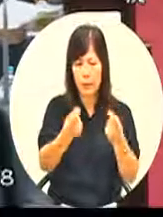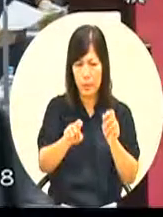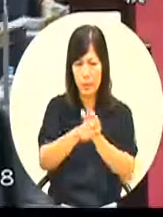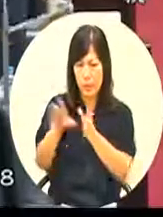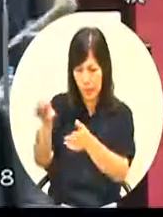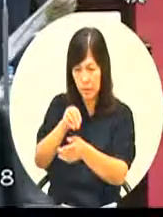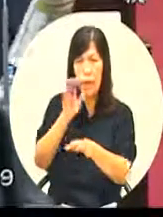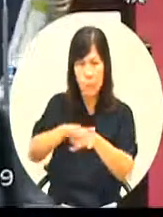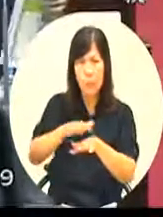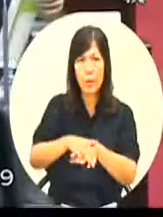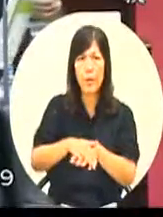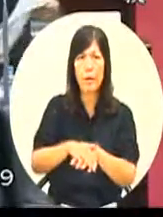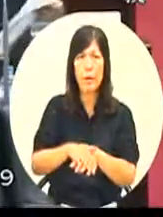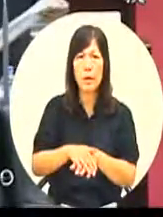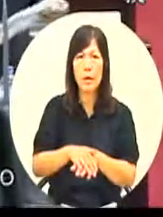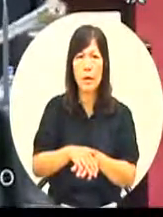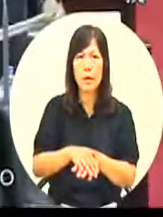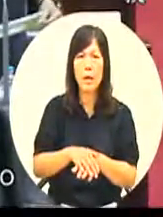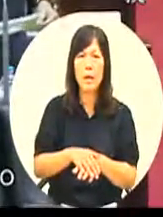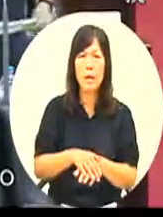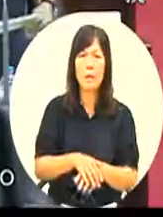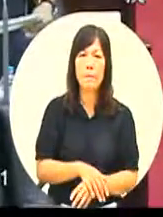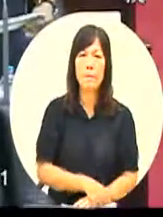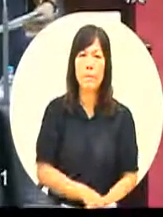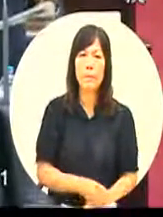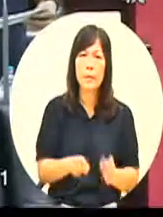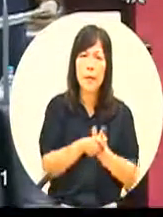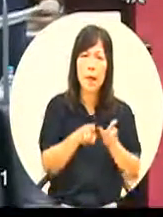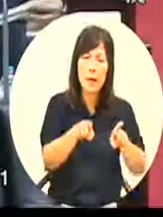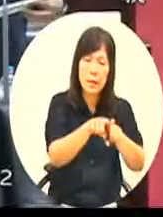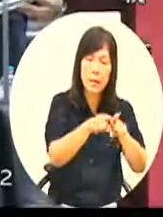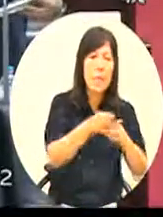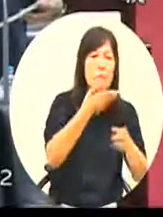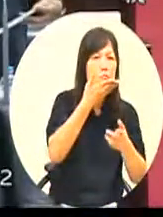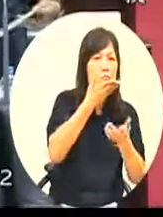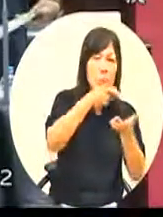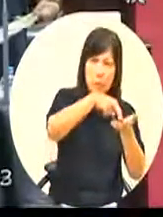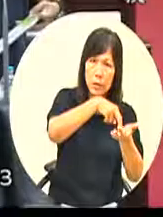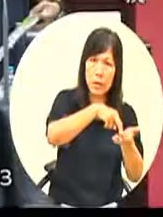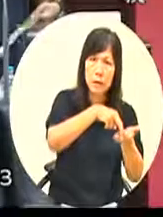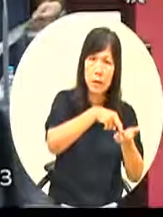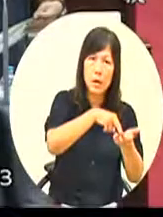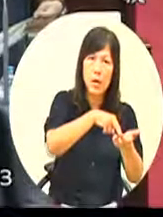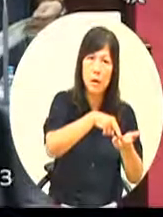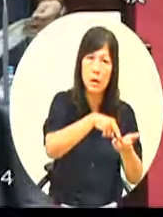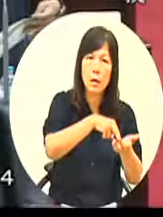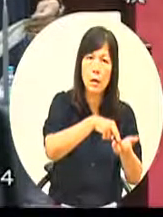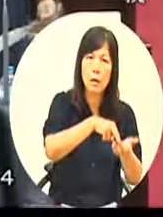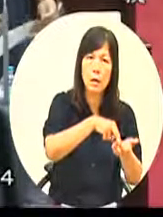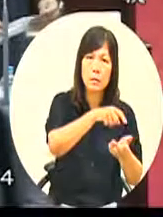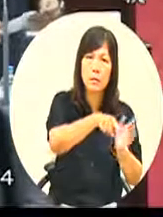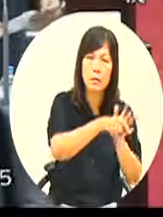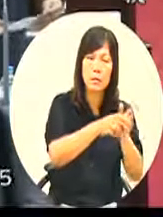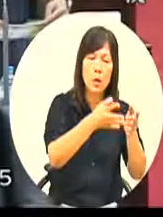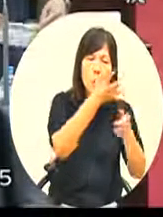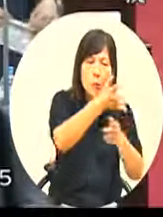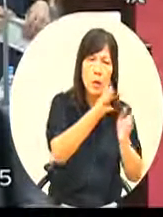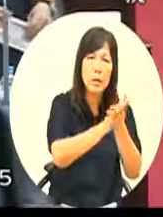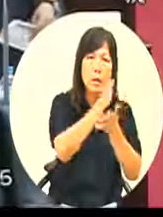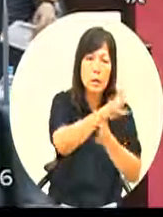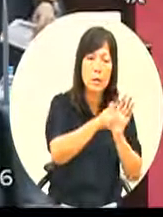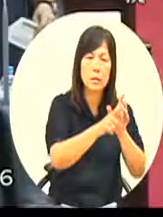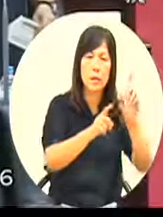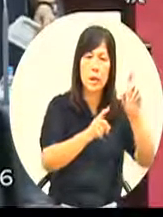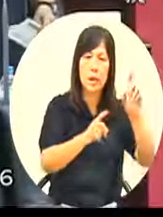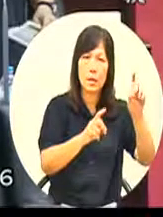式哈。那其实，在民办民营里面哈，它可能我们这样探访下来是